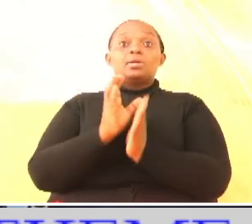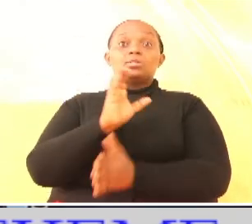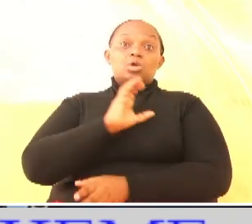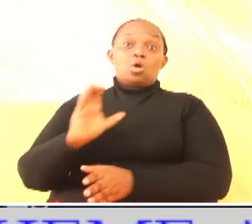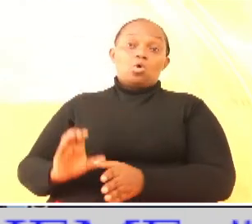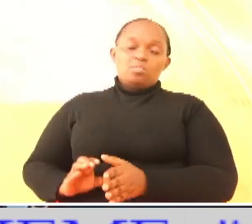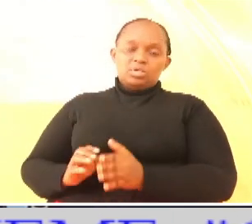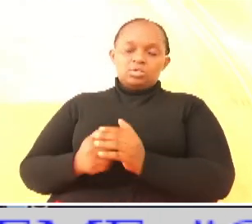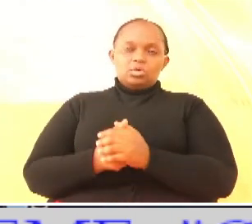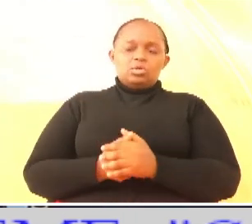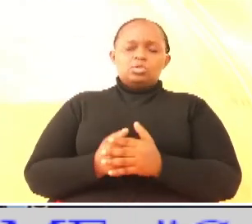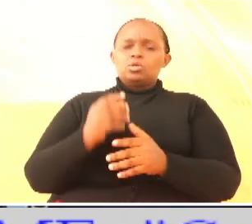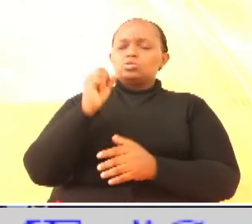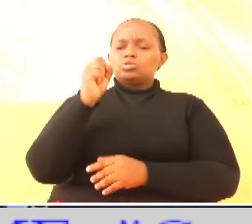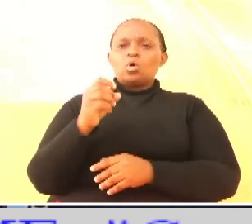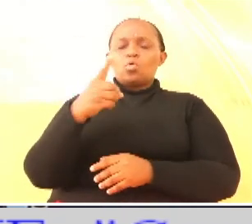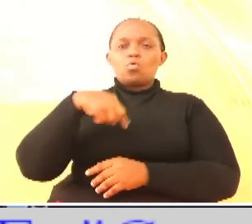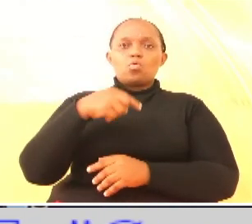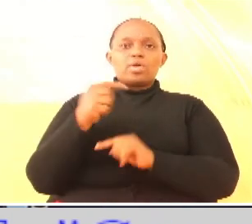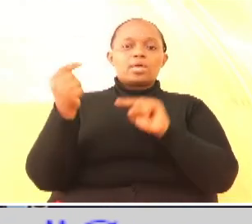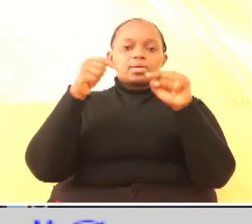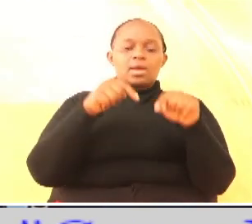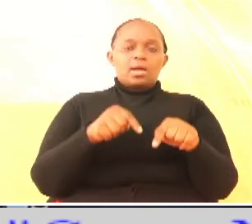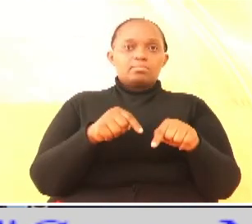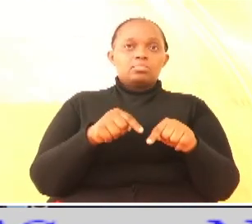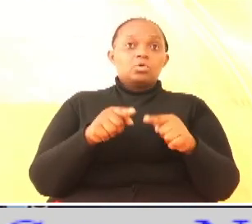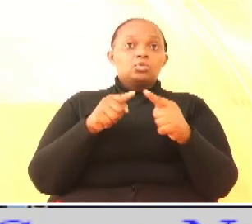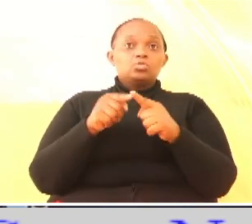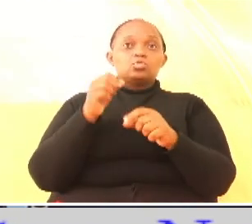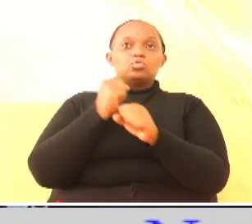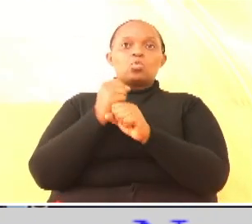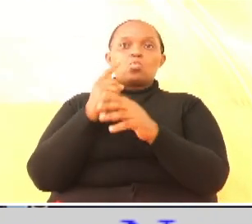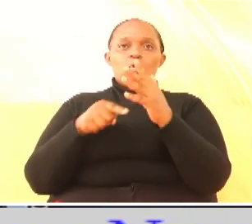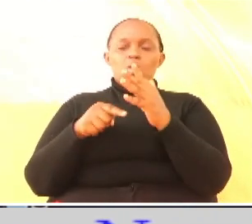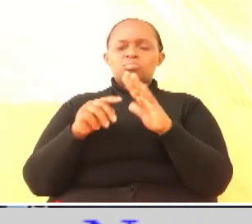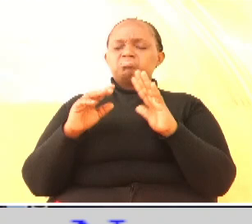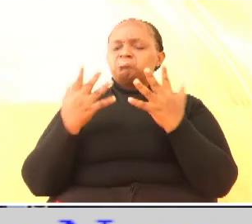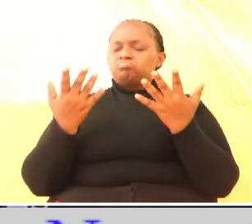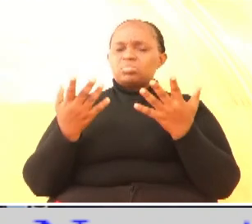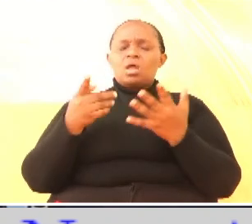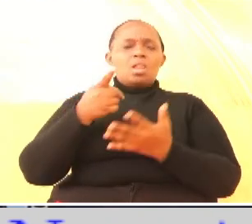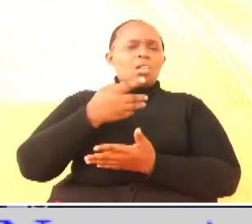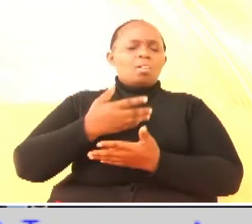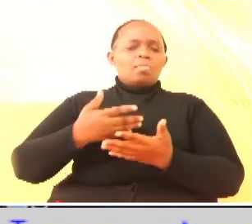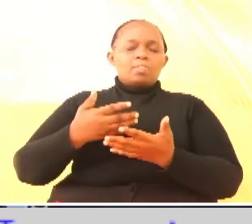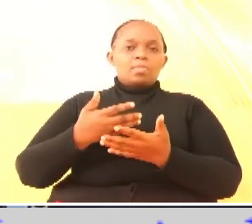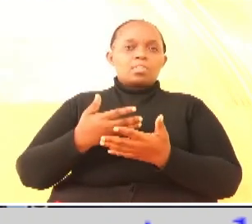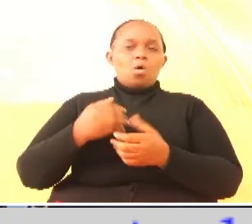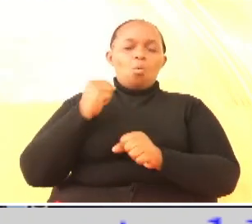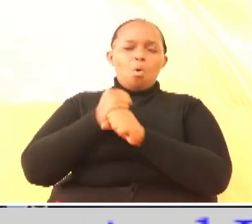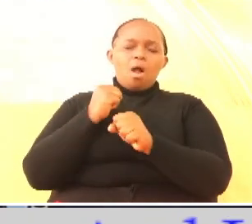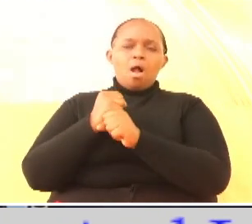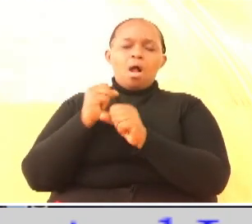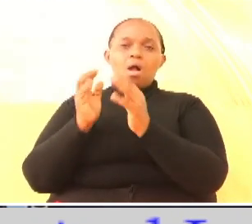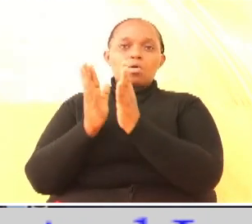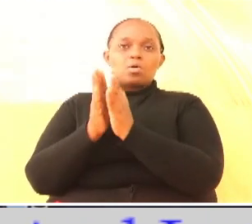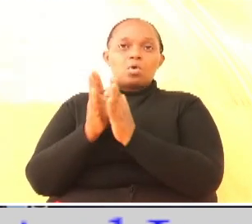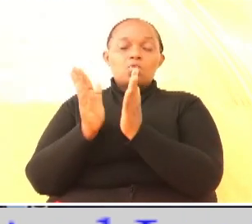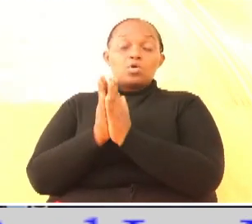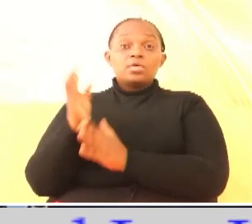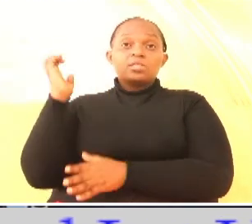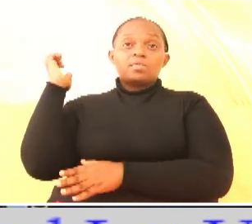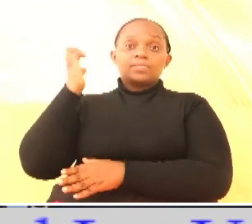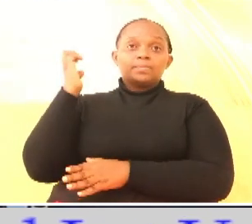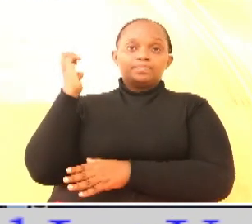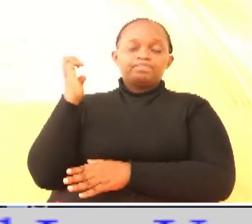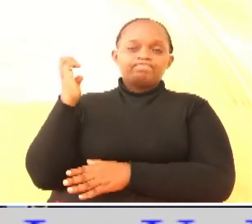hapa kusherekea kazi ya evangelism, ya uinjilisti, ya umishonari ambayo imefikisha